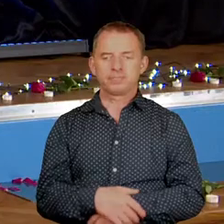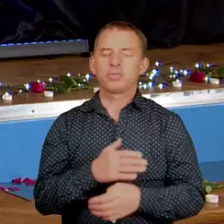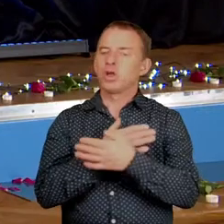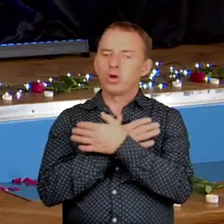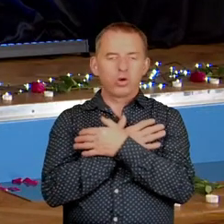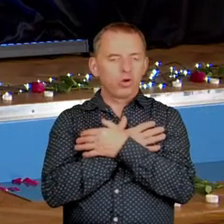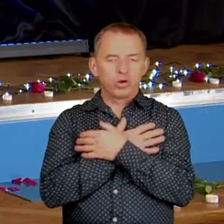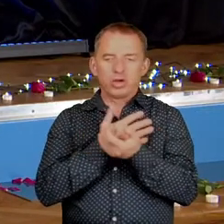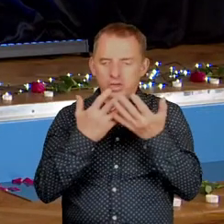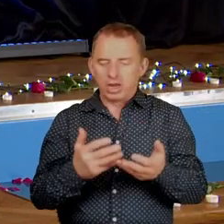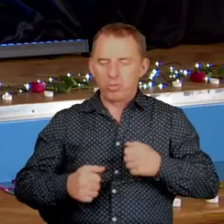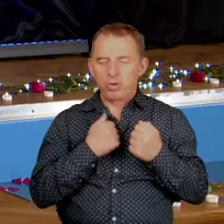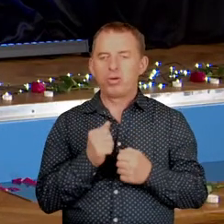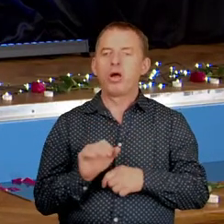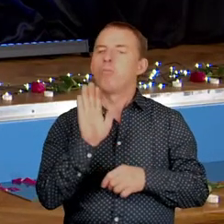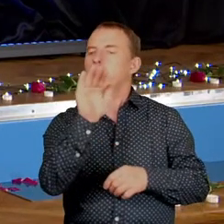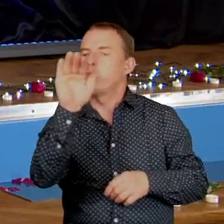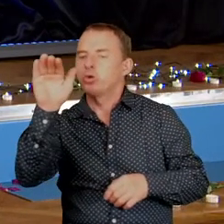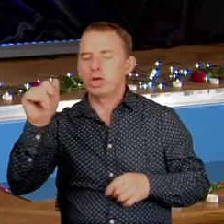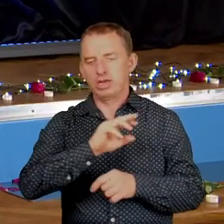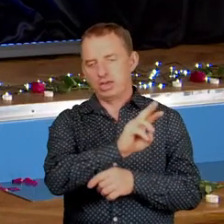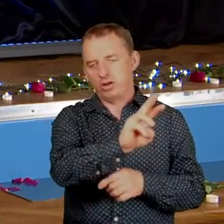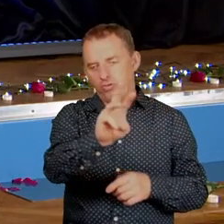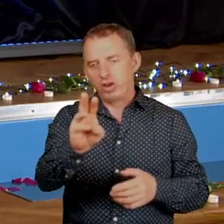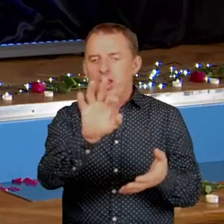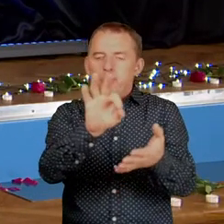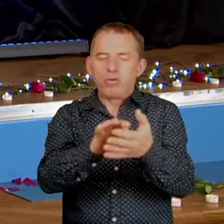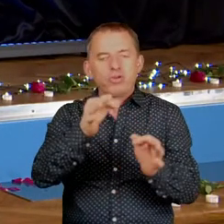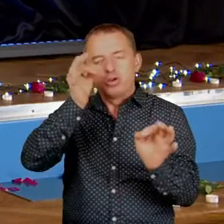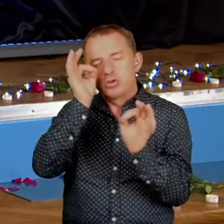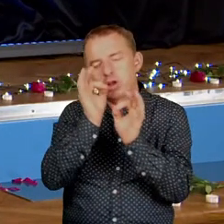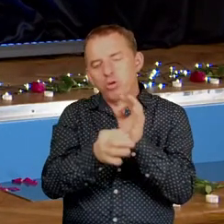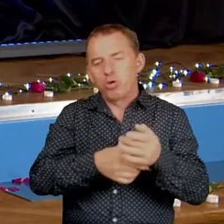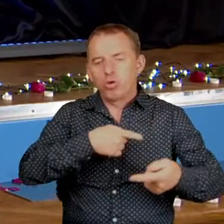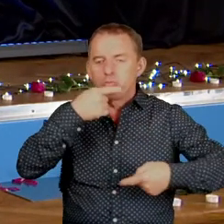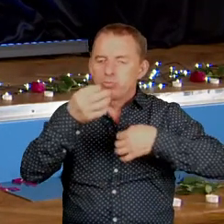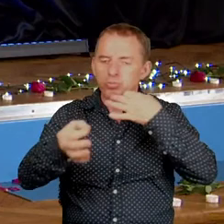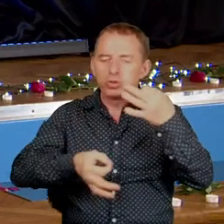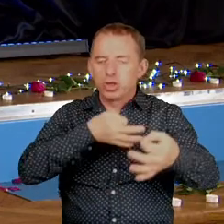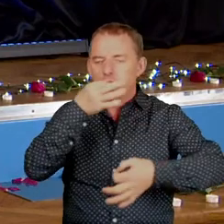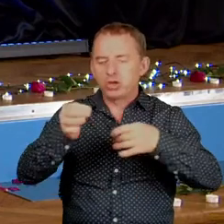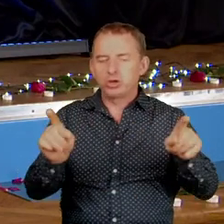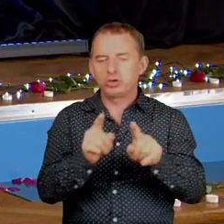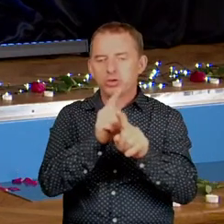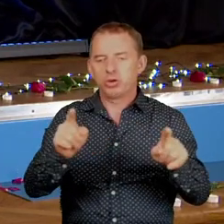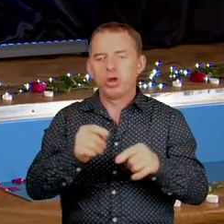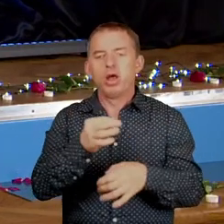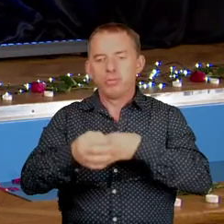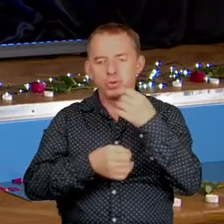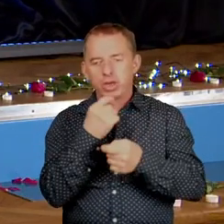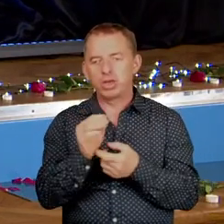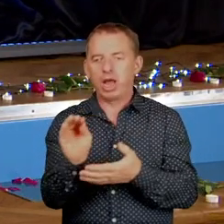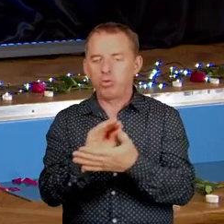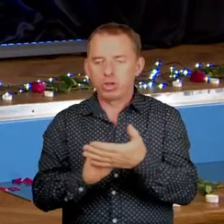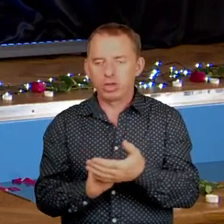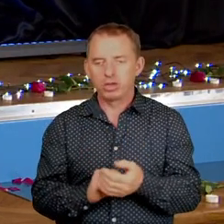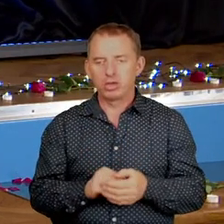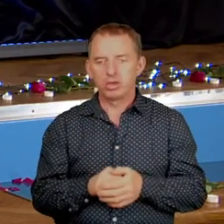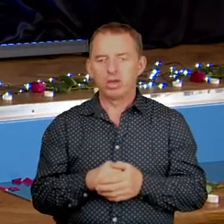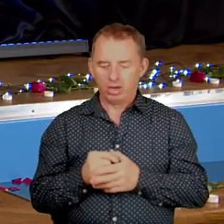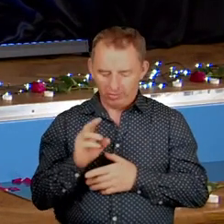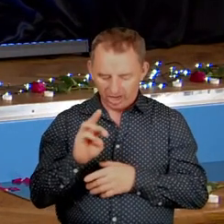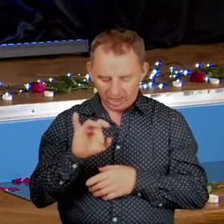Kochani, chciałbym pożegnać się z wami pewną szczególną pieśnią. Pieśń autorstwa Henry